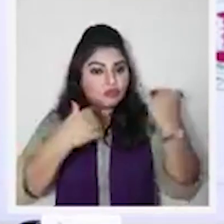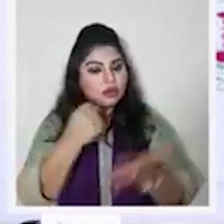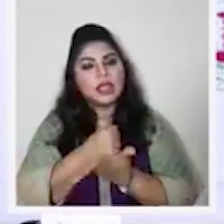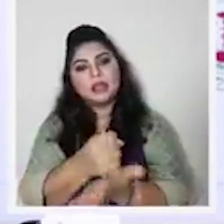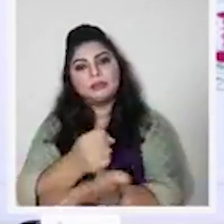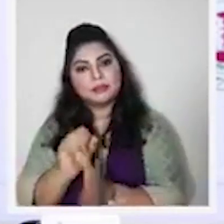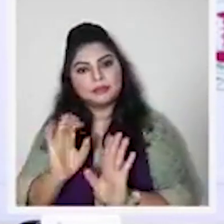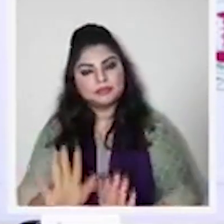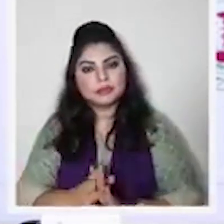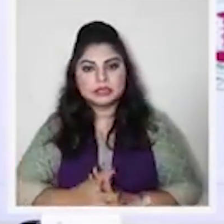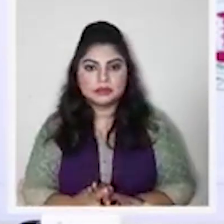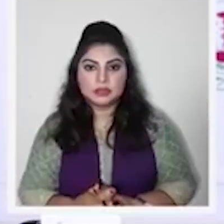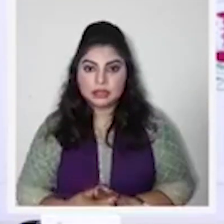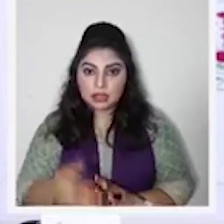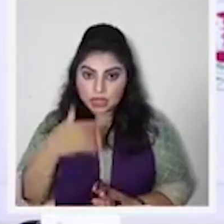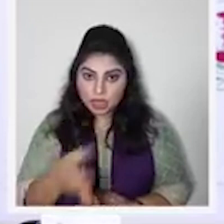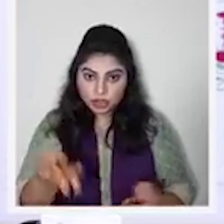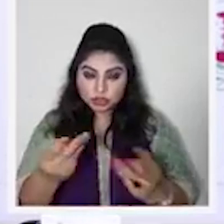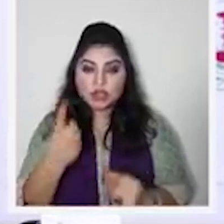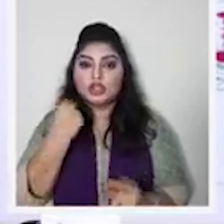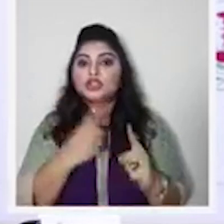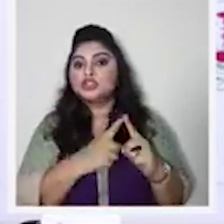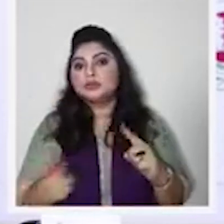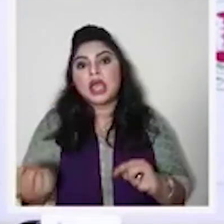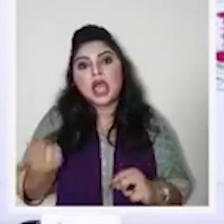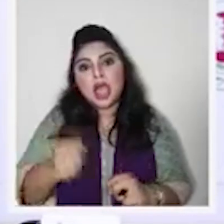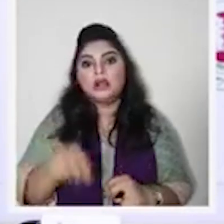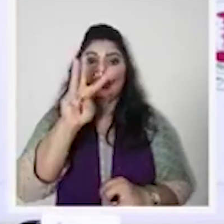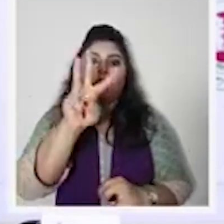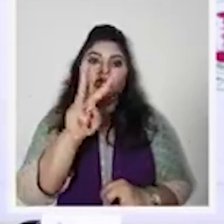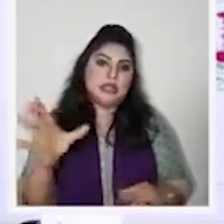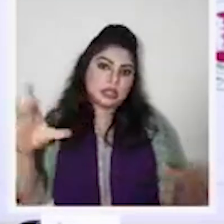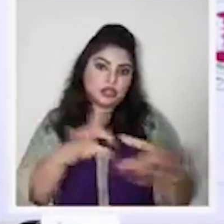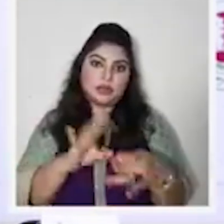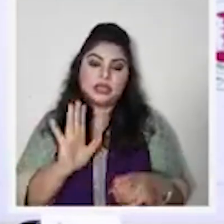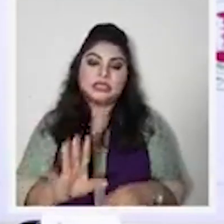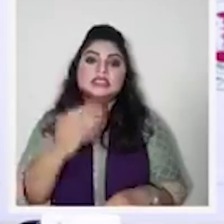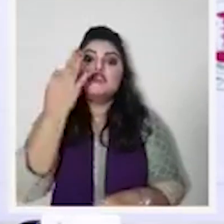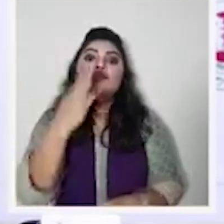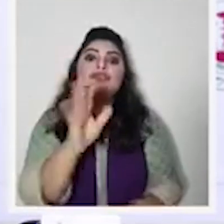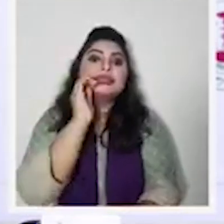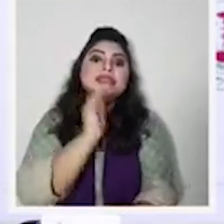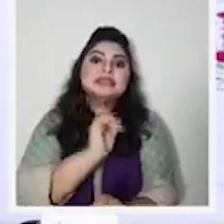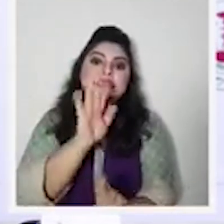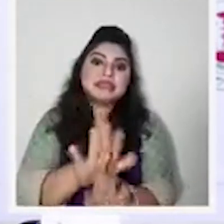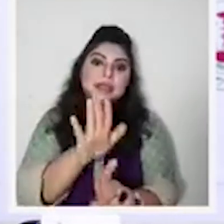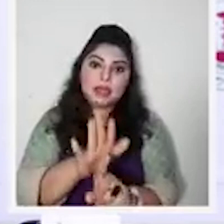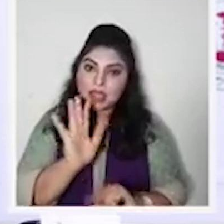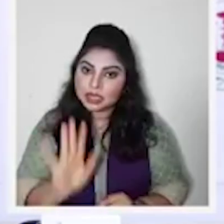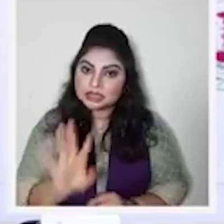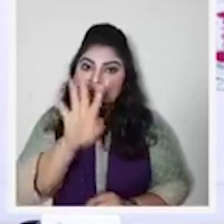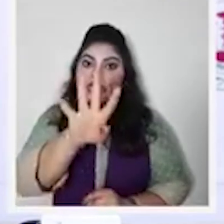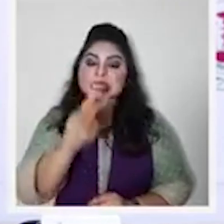1,68,28,398 জনকে। অনলাইন প্ল্যাটফর্ম মুক্তপটে হটলাইন সেবা দেওয়ার জন্য প্রশিক্ষণপ্রাপ্ত চিকিৎসক 16,492 জন, এই সংখ্যায়